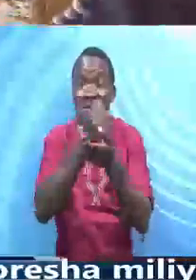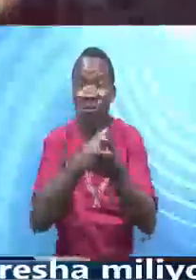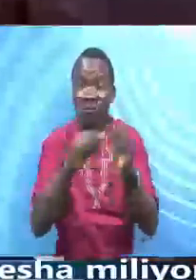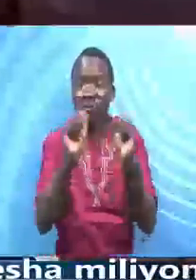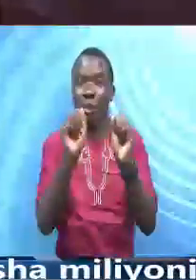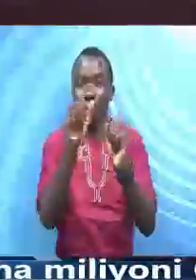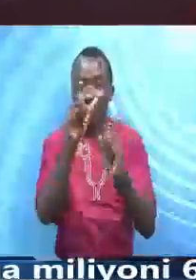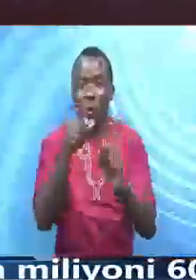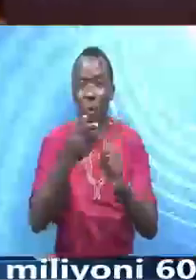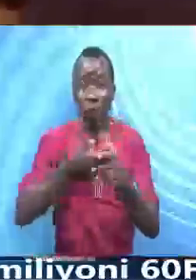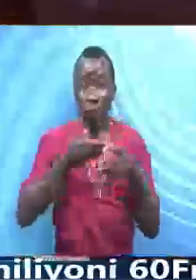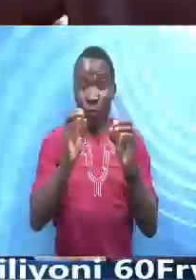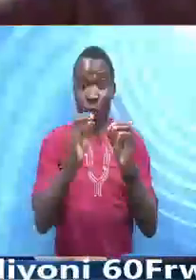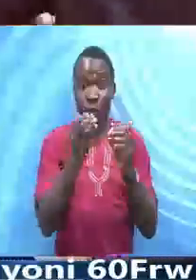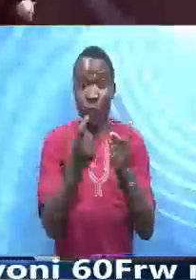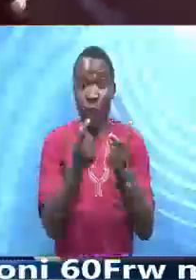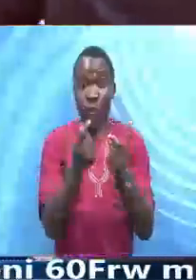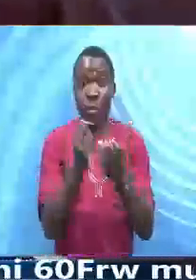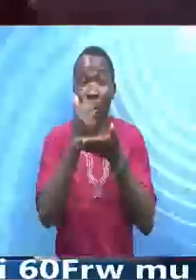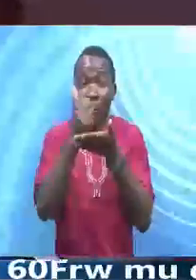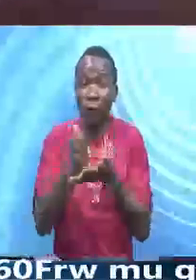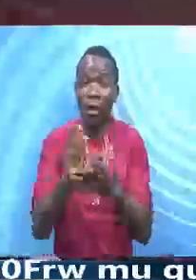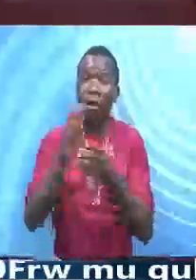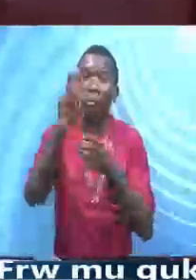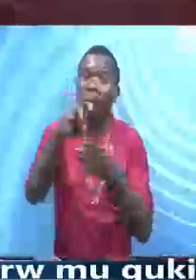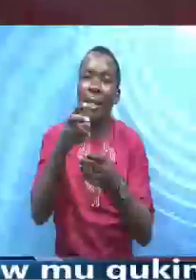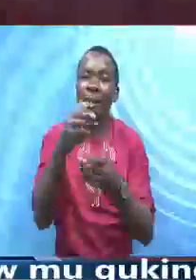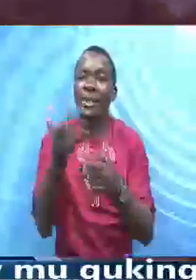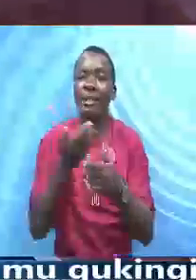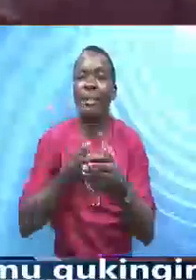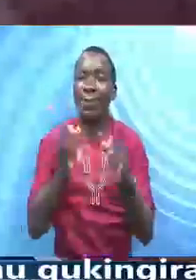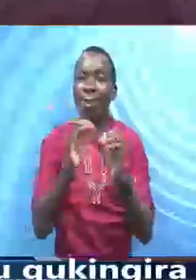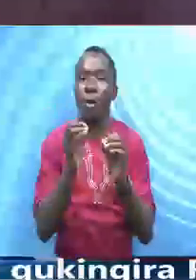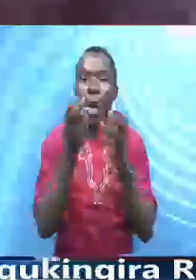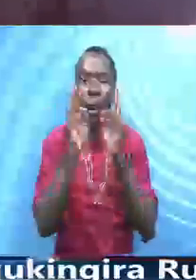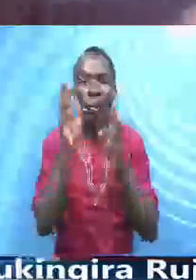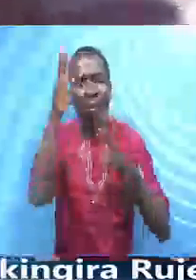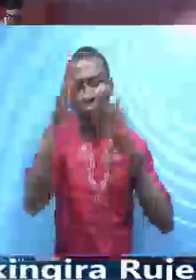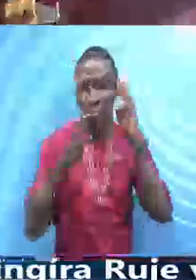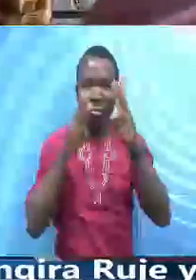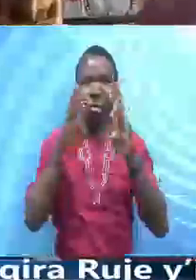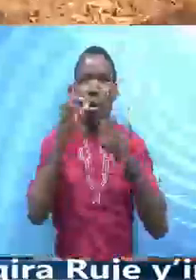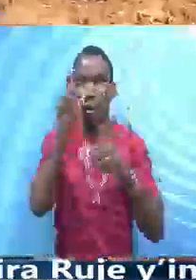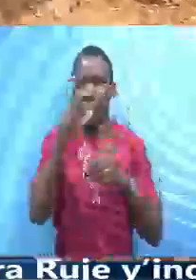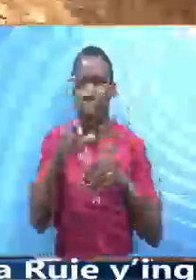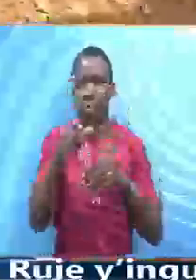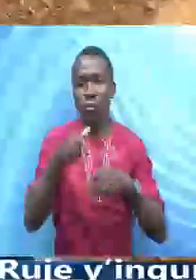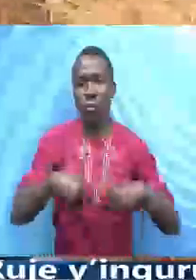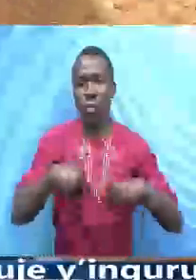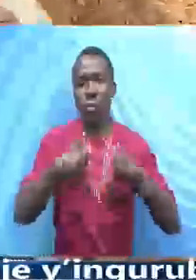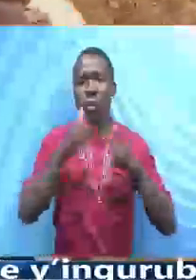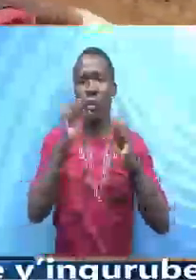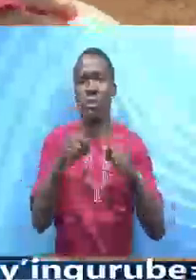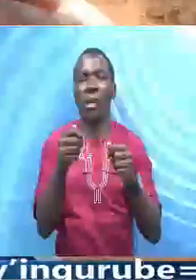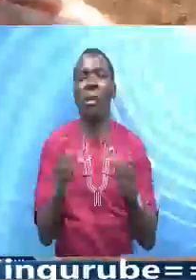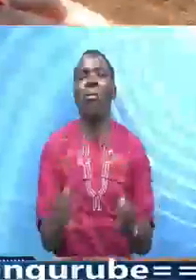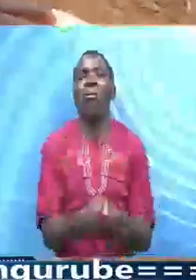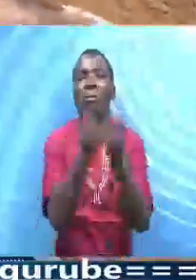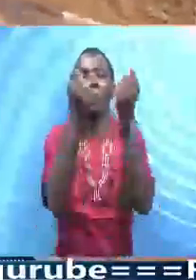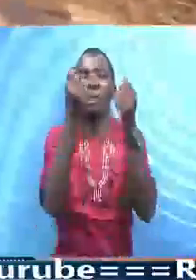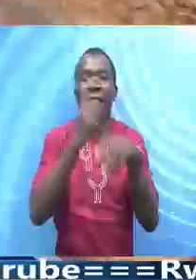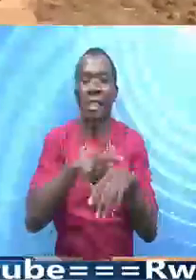amafaranga bamufasha kumwambutsa abatayafite bo bakavuga ko bitenyeke kuko byashyira ubuzima bwa muntu mu kaga mu gihe bari kwambuka muri uyu